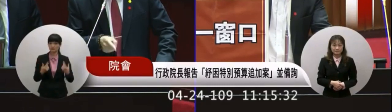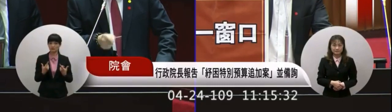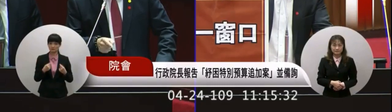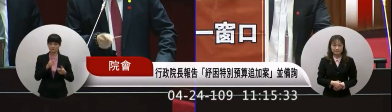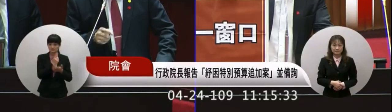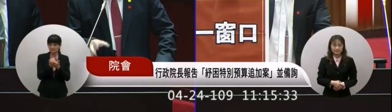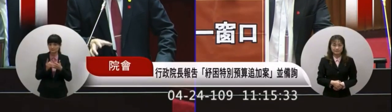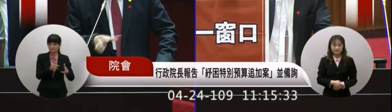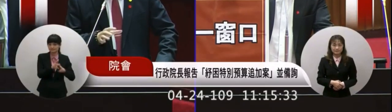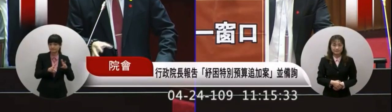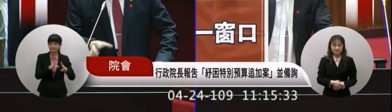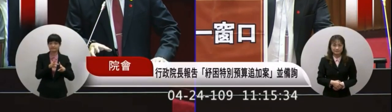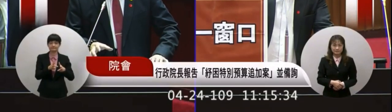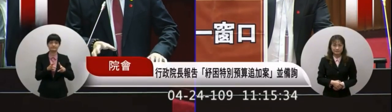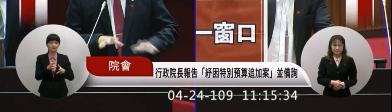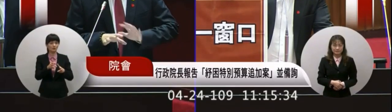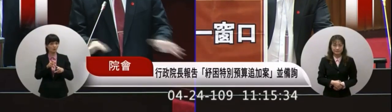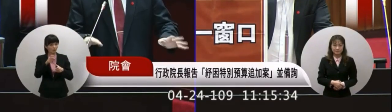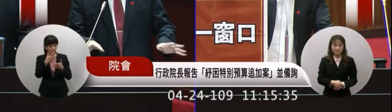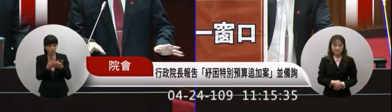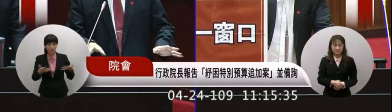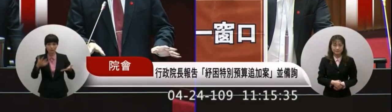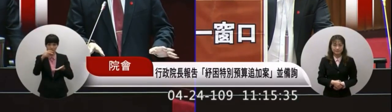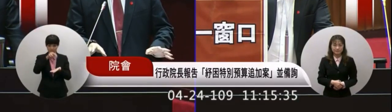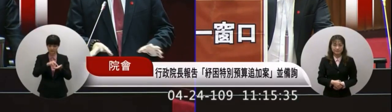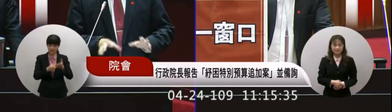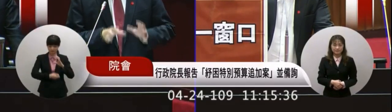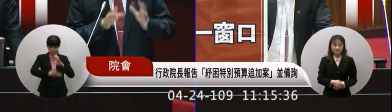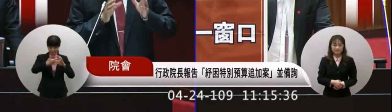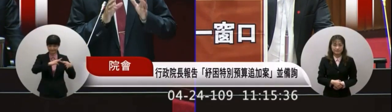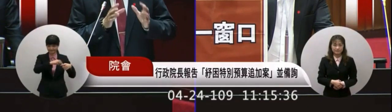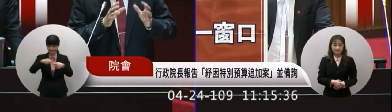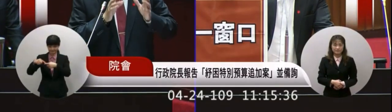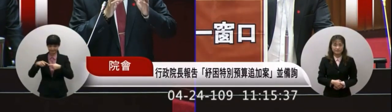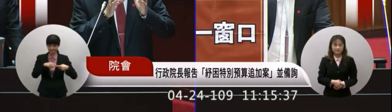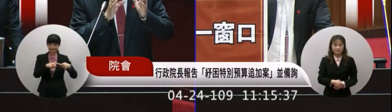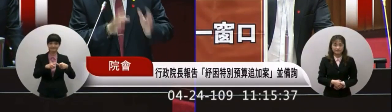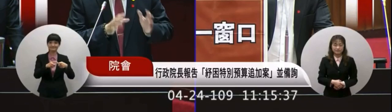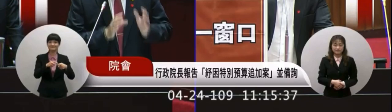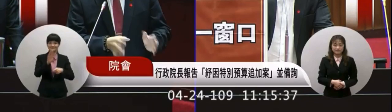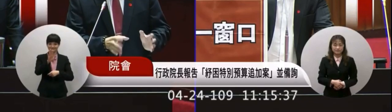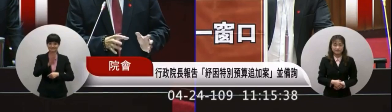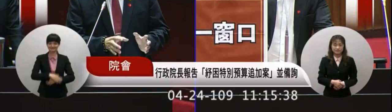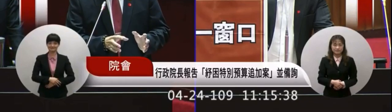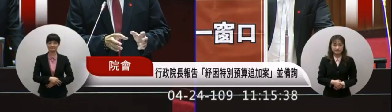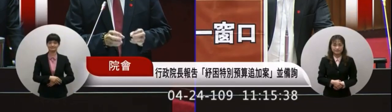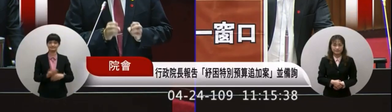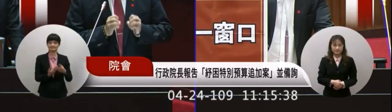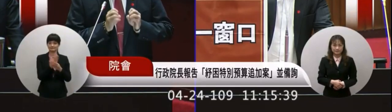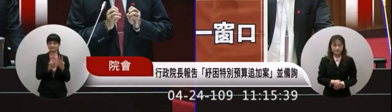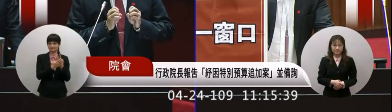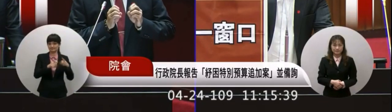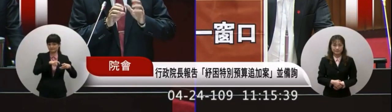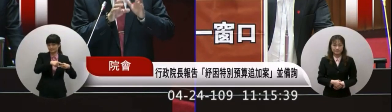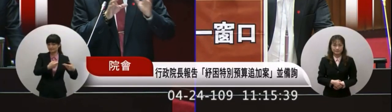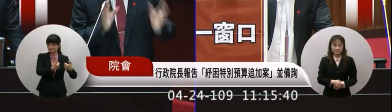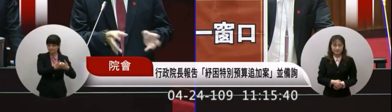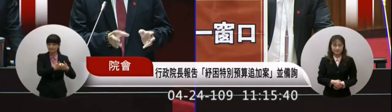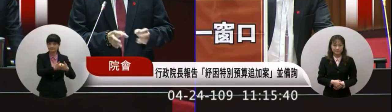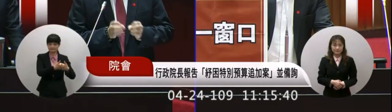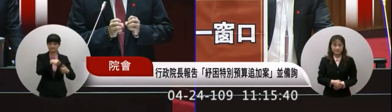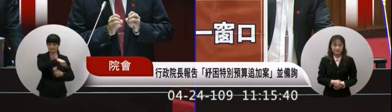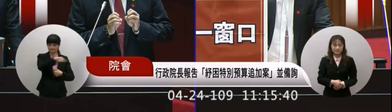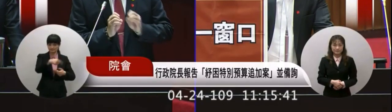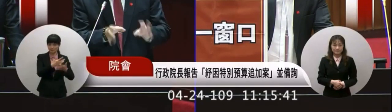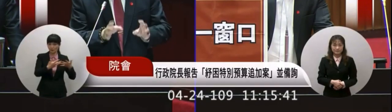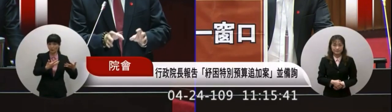业的工会网迄、那个网站拢联系起来，安尼对这的产业工会，伊透过伊的这个